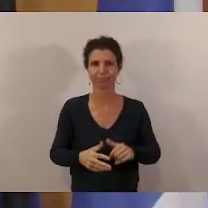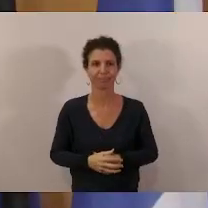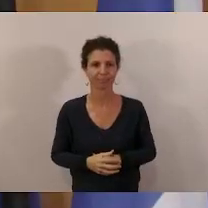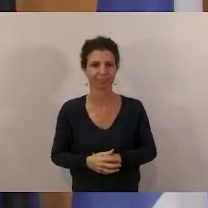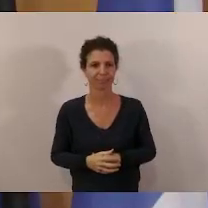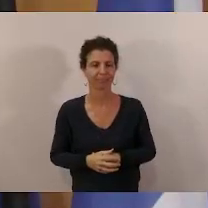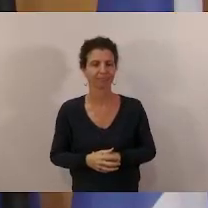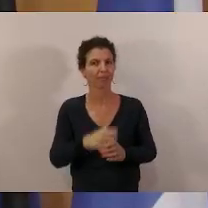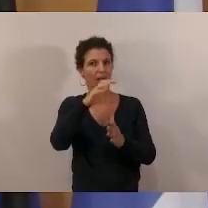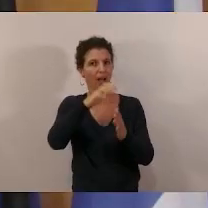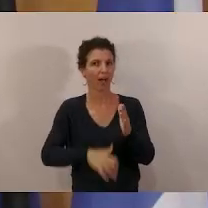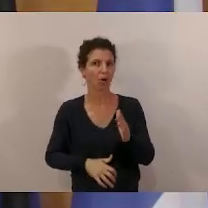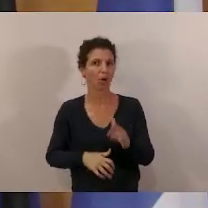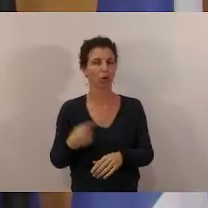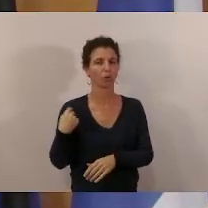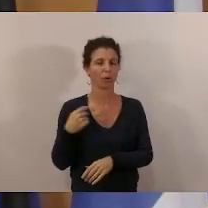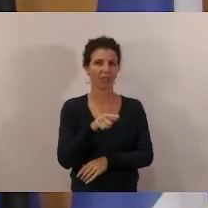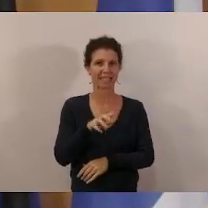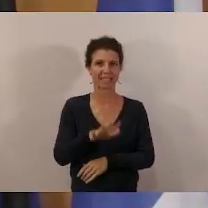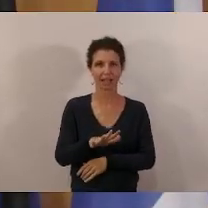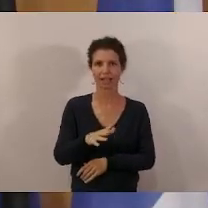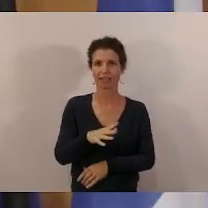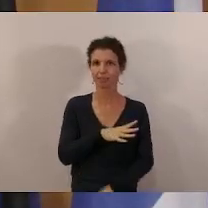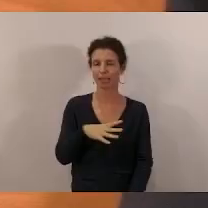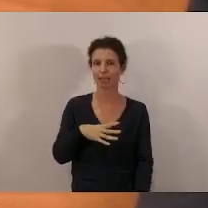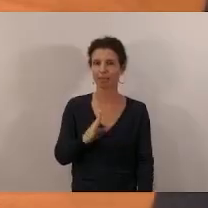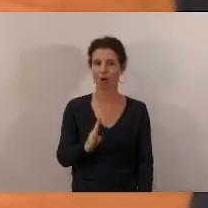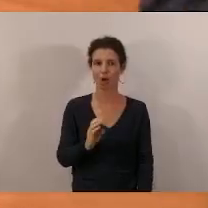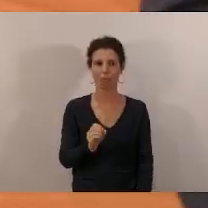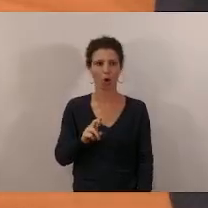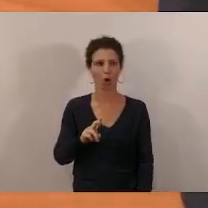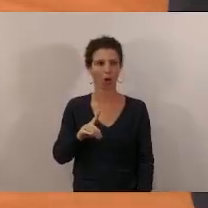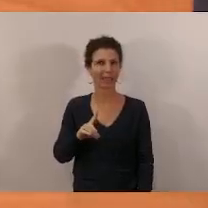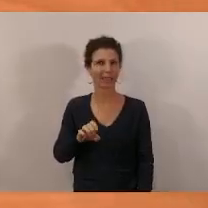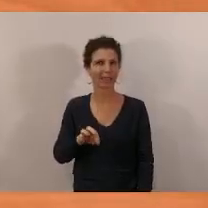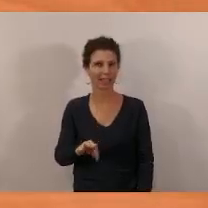Le rapport 25, Madame Bordé.